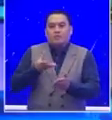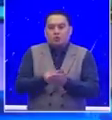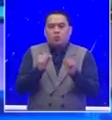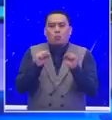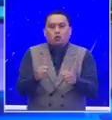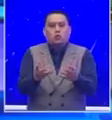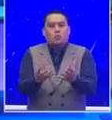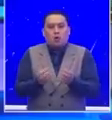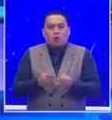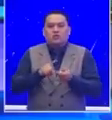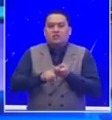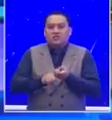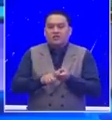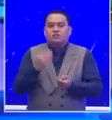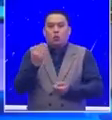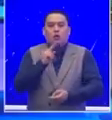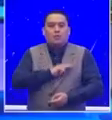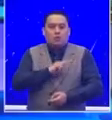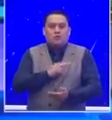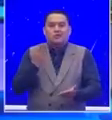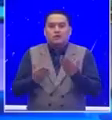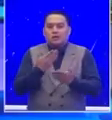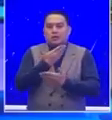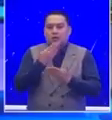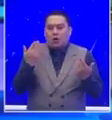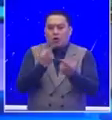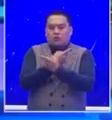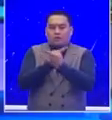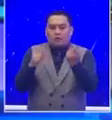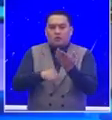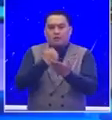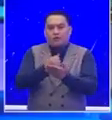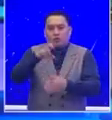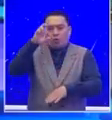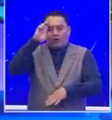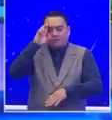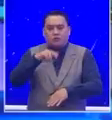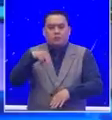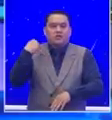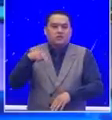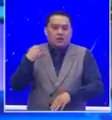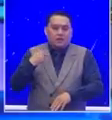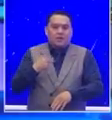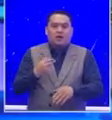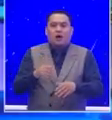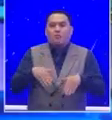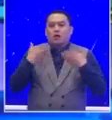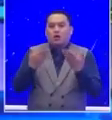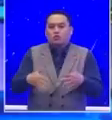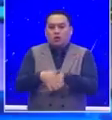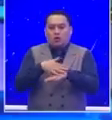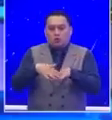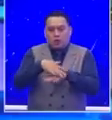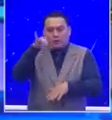смогут получить независимо от статуса. Это решение было озвучено главой государства Касым-Жомартом Токаевым в недавнем обращении к